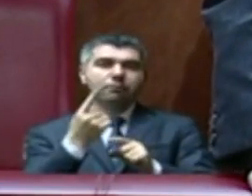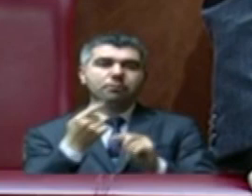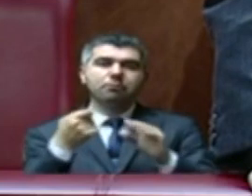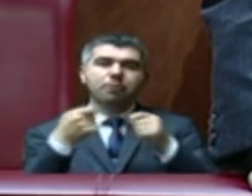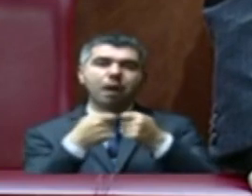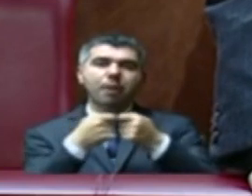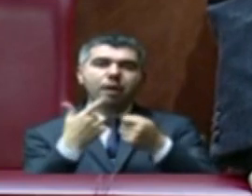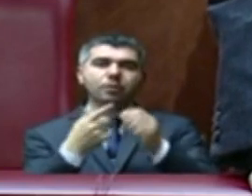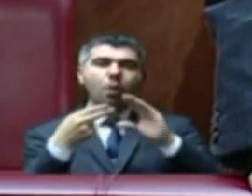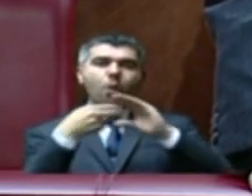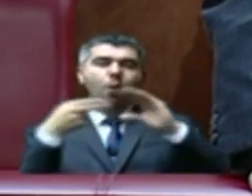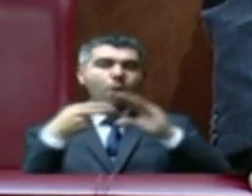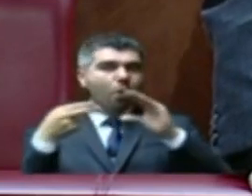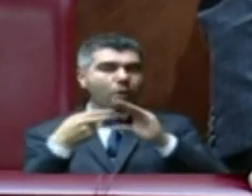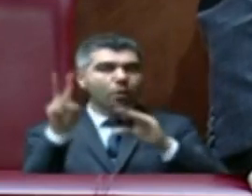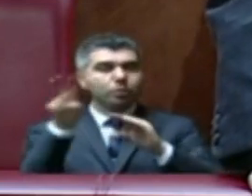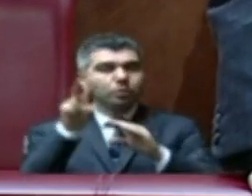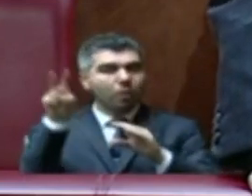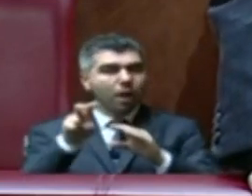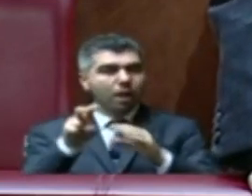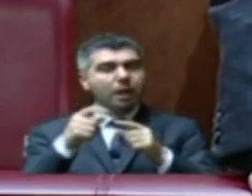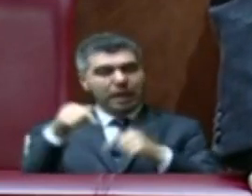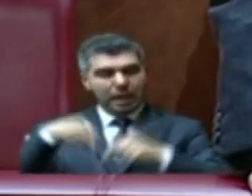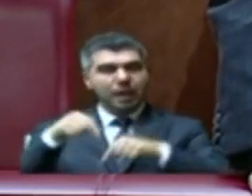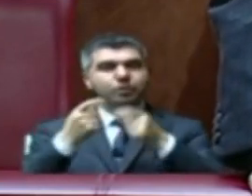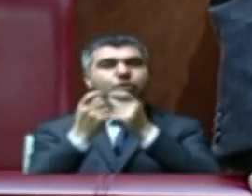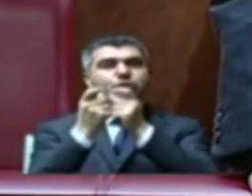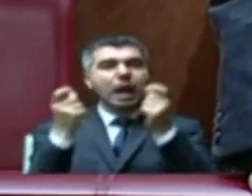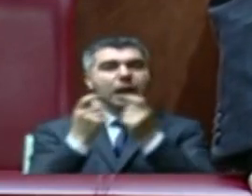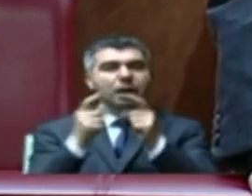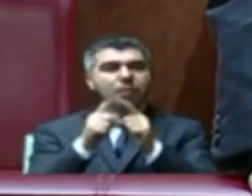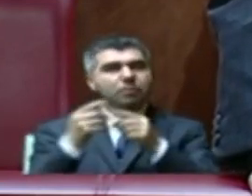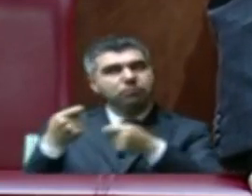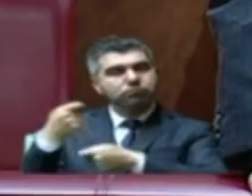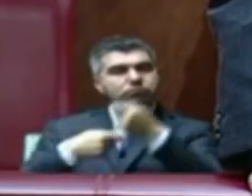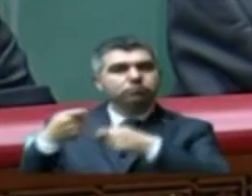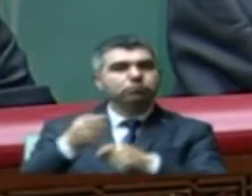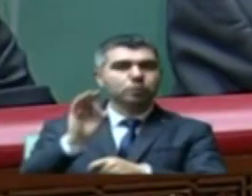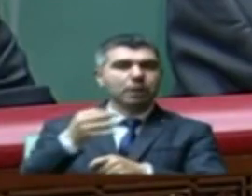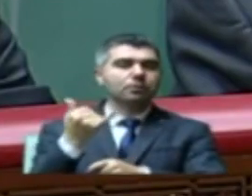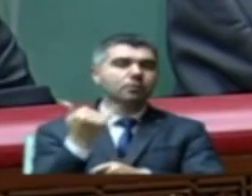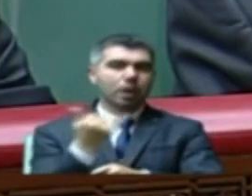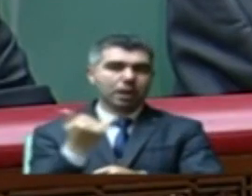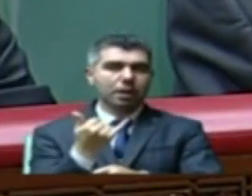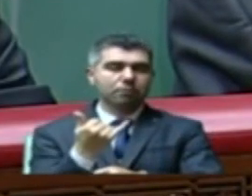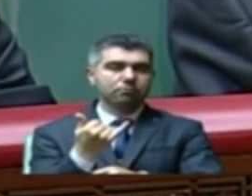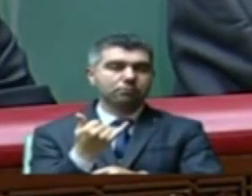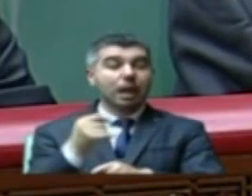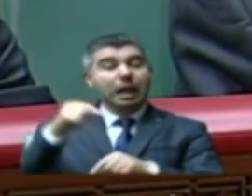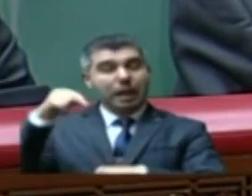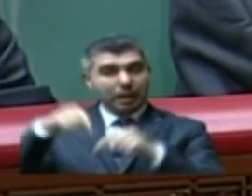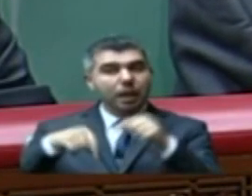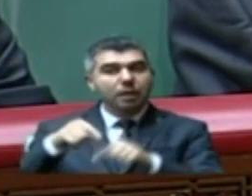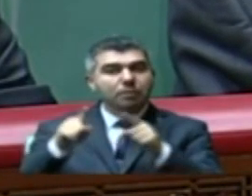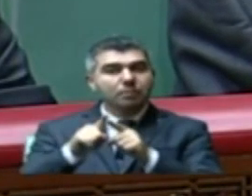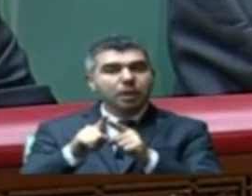منافسه. الشركات المغربية اليوم عندنا شركات اللي هي بالفعل مستوى ديال التنافسية، ولكن أيضا عندنا شركات التي تفضل